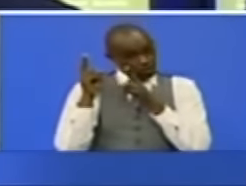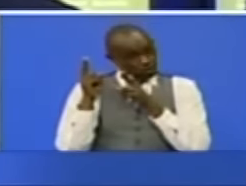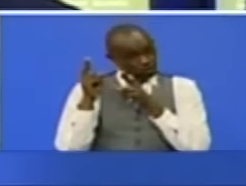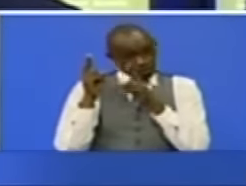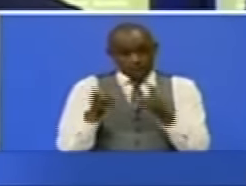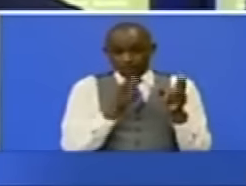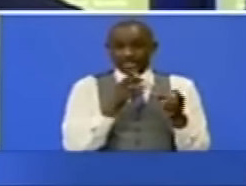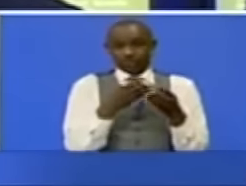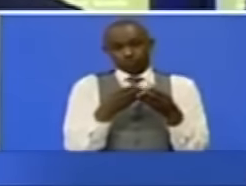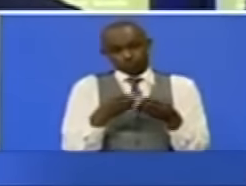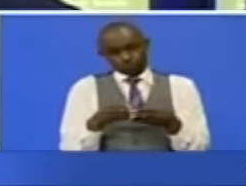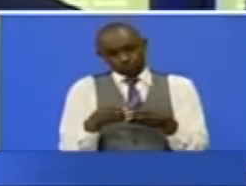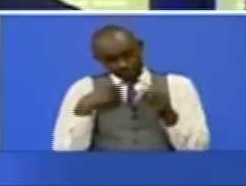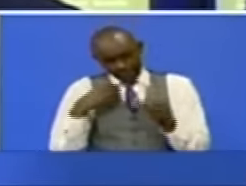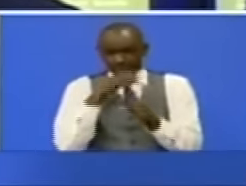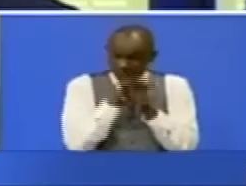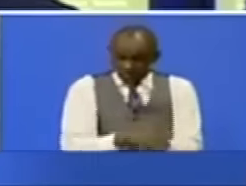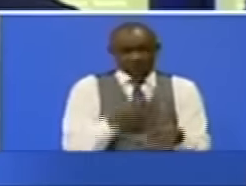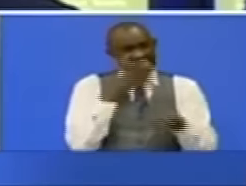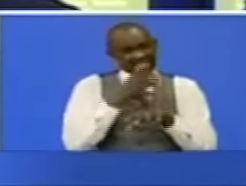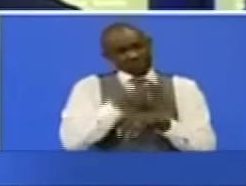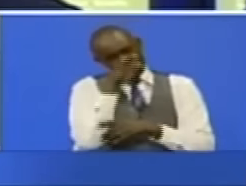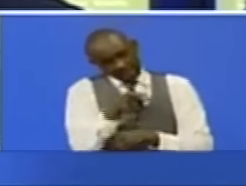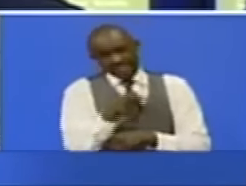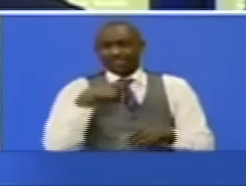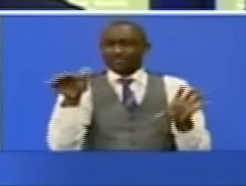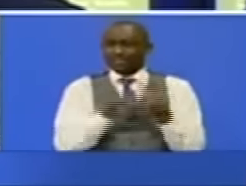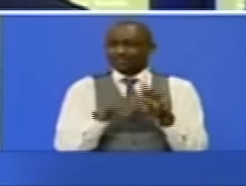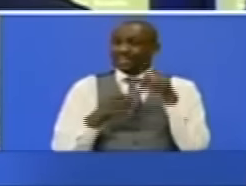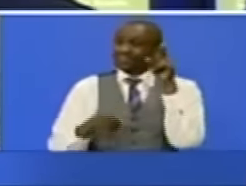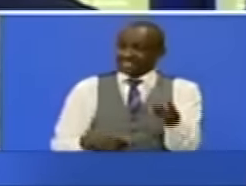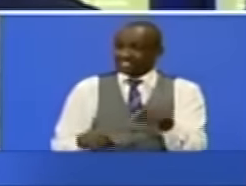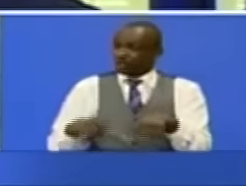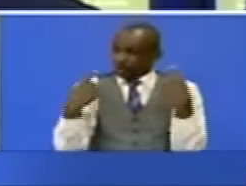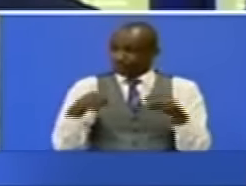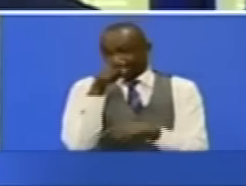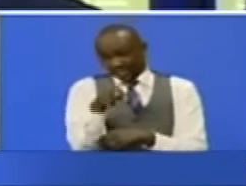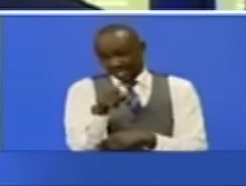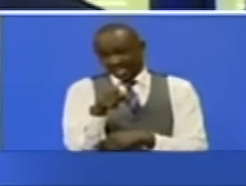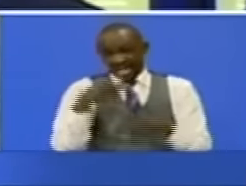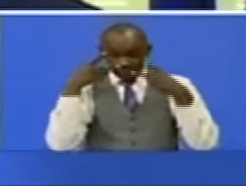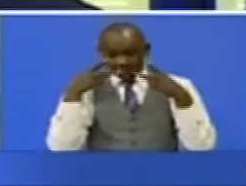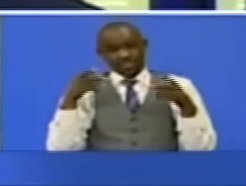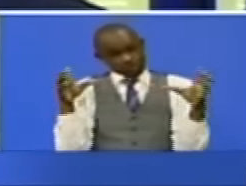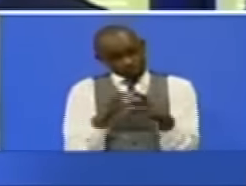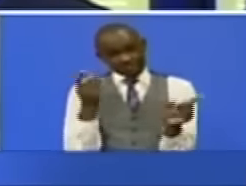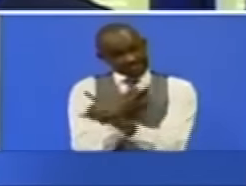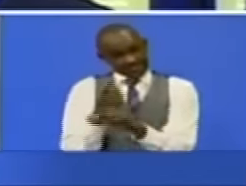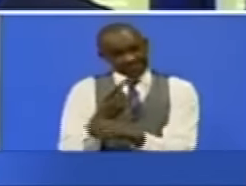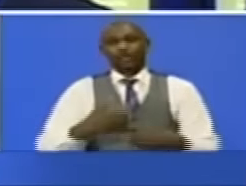the people who are normally manipulated, the people who are normally lied to, the people who are normally taking part in these conflicts and in violent extremism and radicalization, their